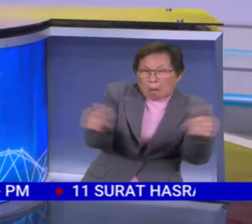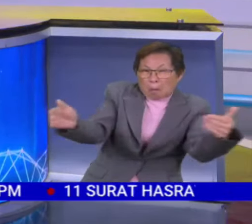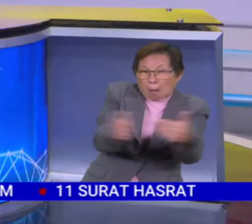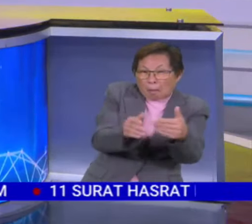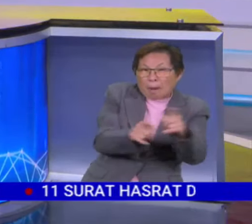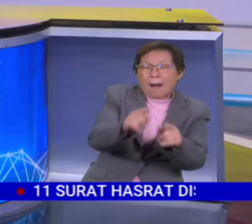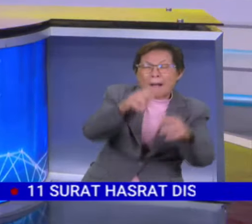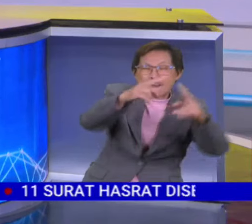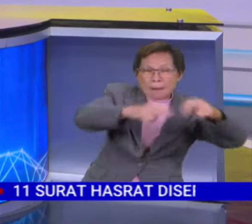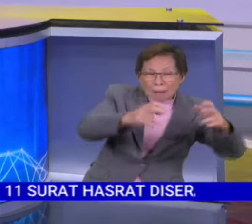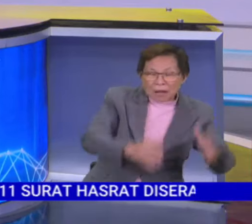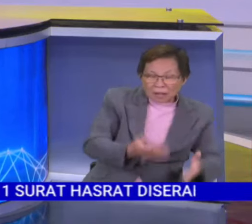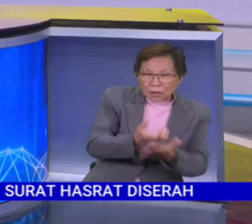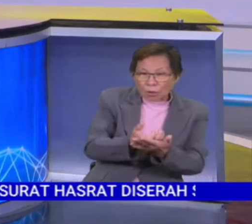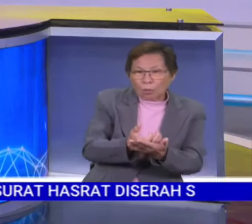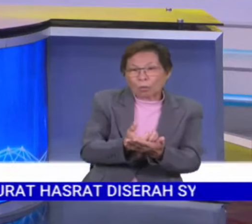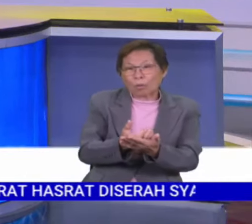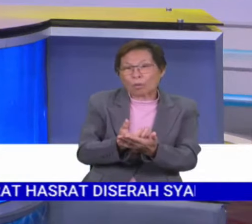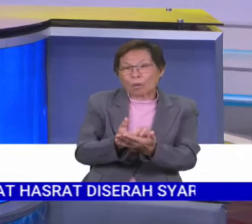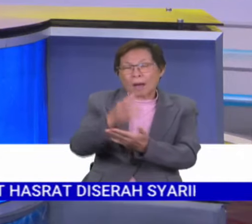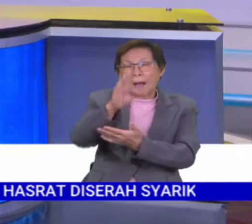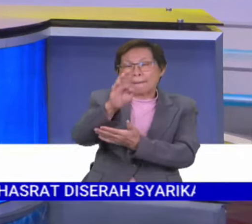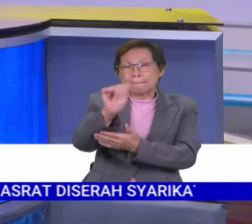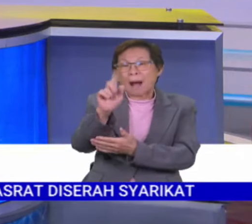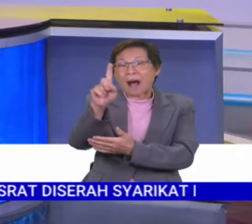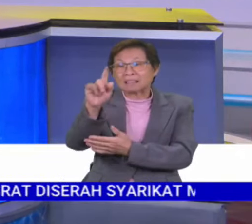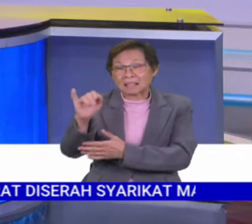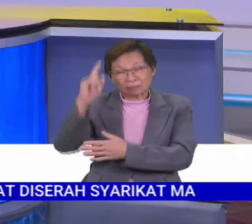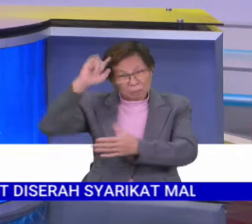ekonomi Profesor Emeritus Dr. Barjoyai Bardai